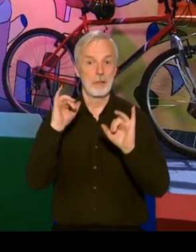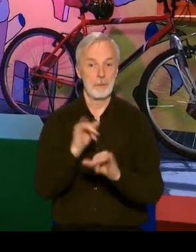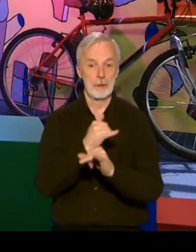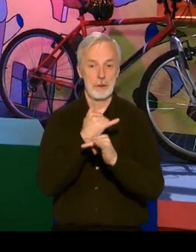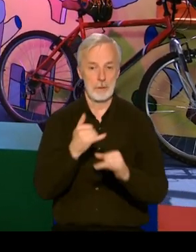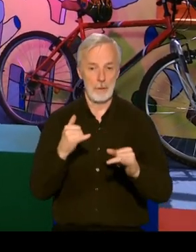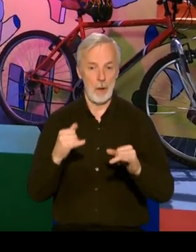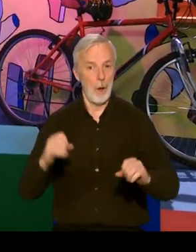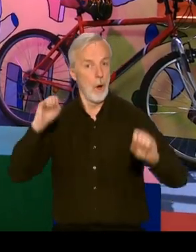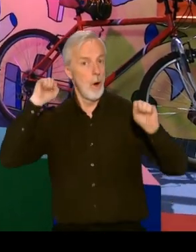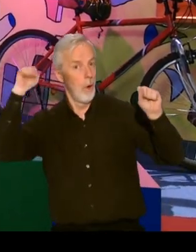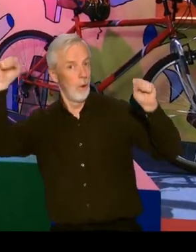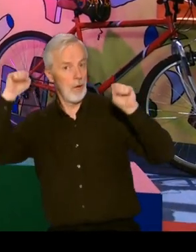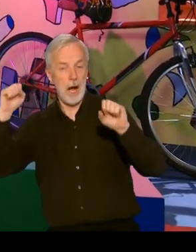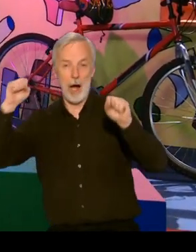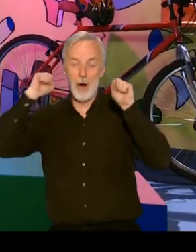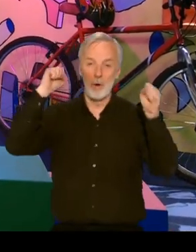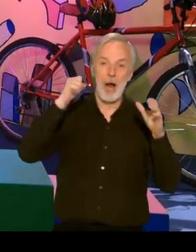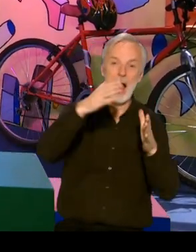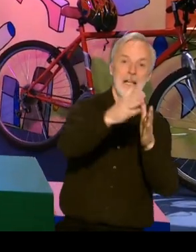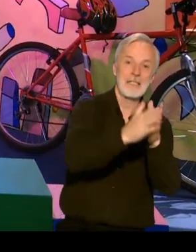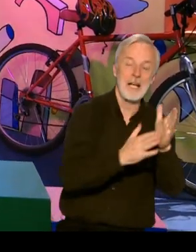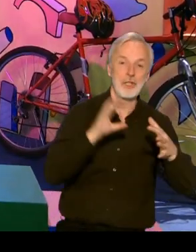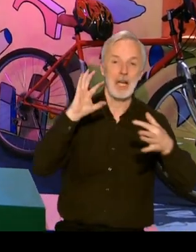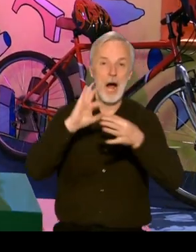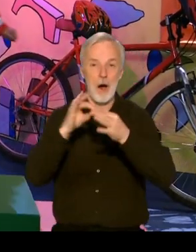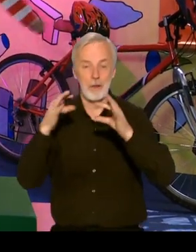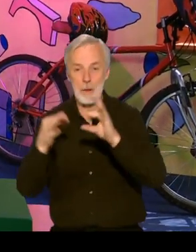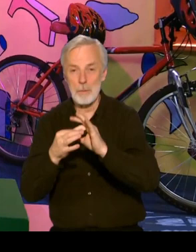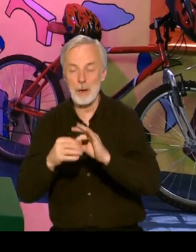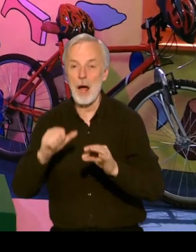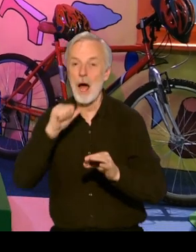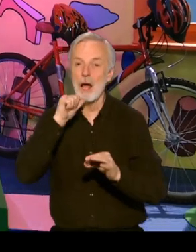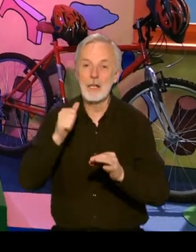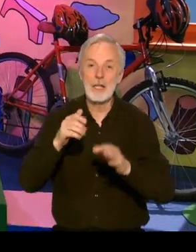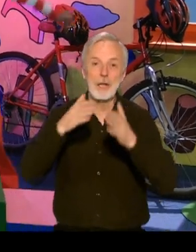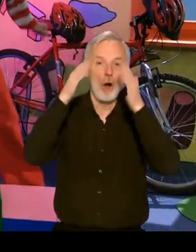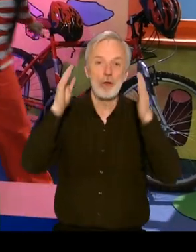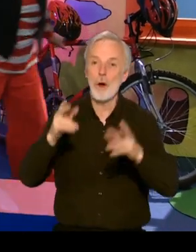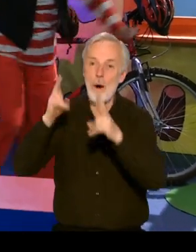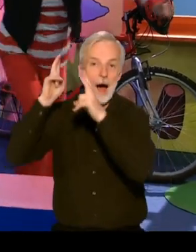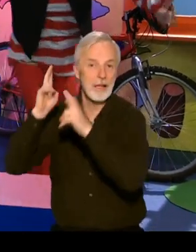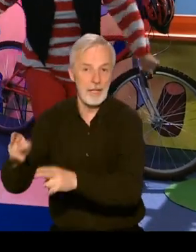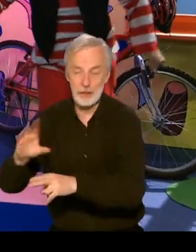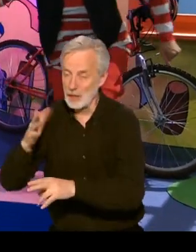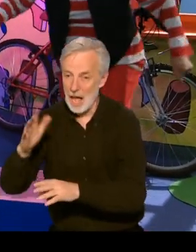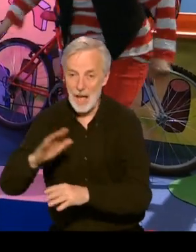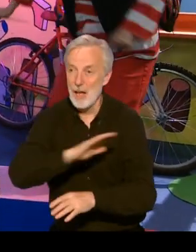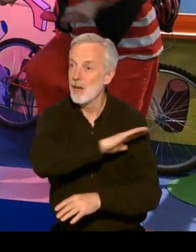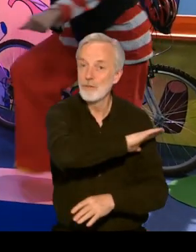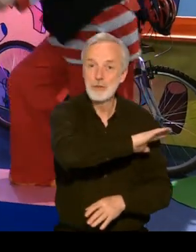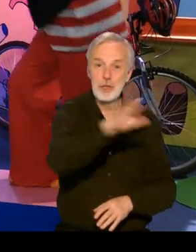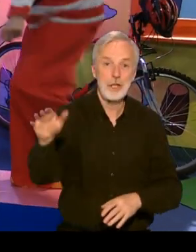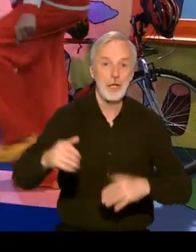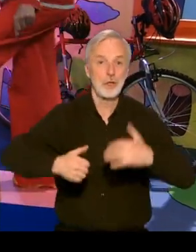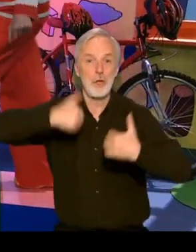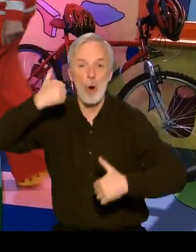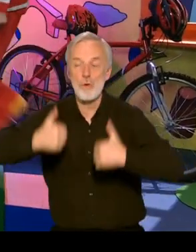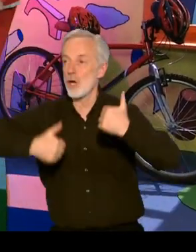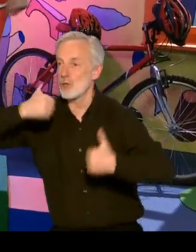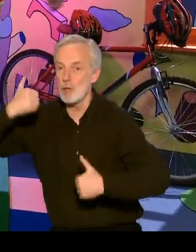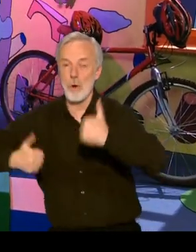je tu olympiáda, nikdo doma neleží a každý soutěží. Jo, to je paráda,